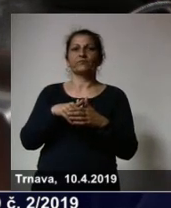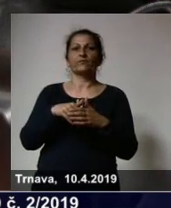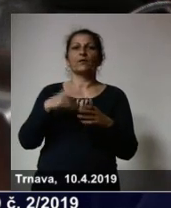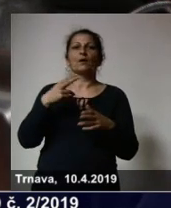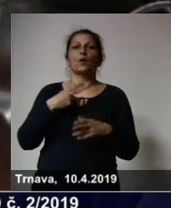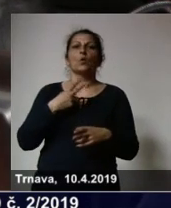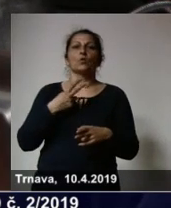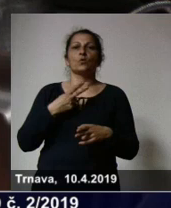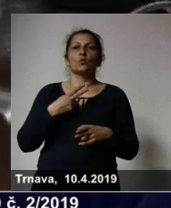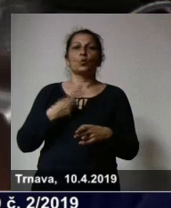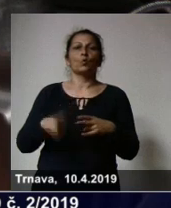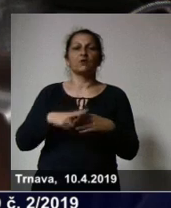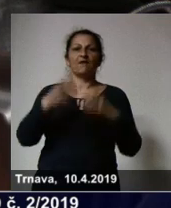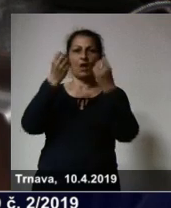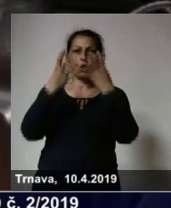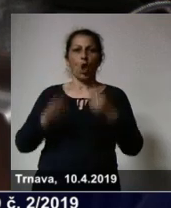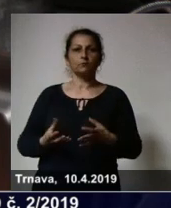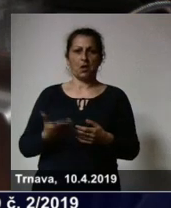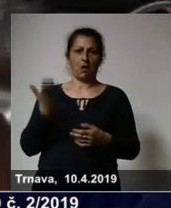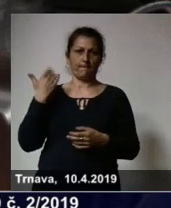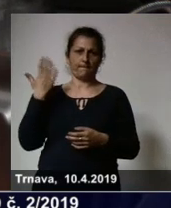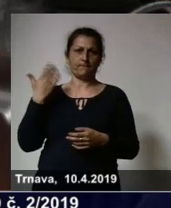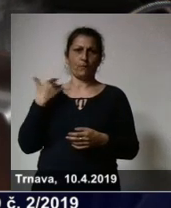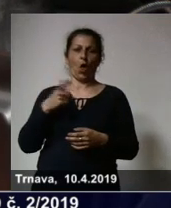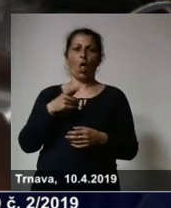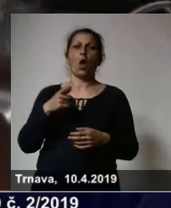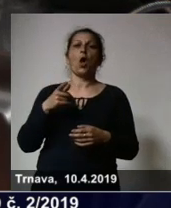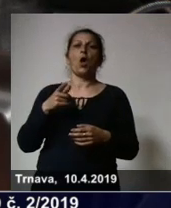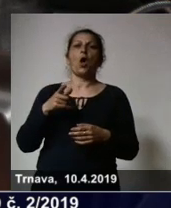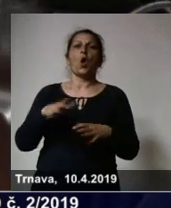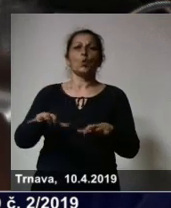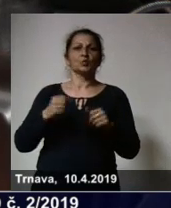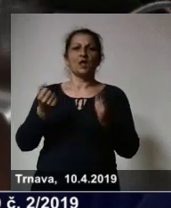úpravu rozpočtu, ktorá bola vykonaná na základe uznesenia